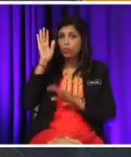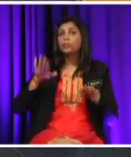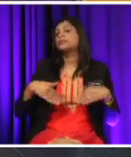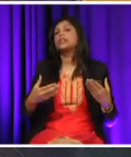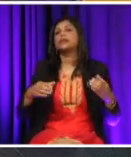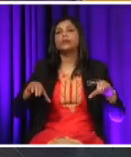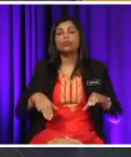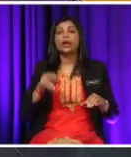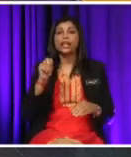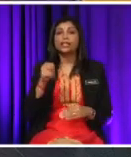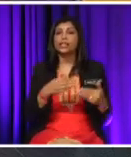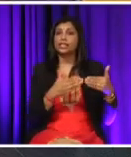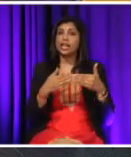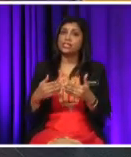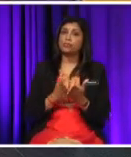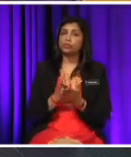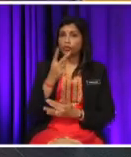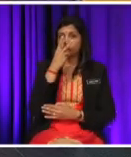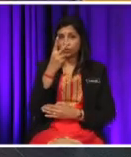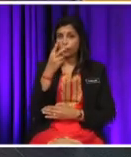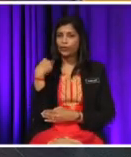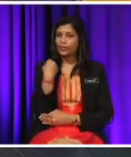kita akan sambung sebentar lagi terus